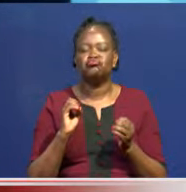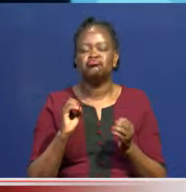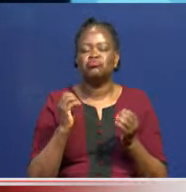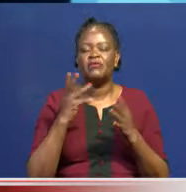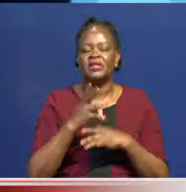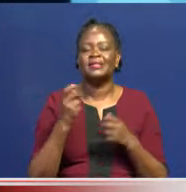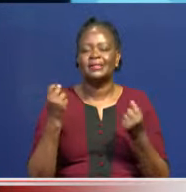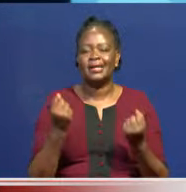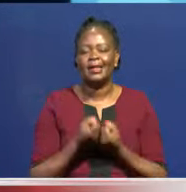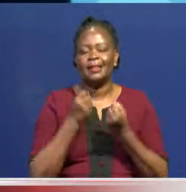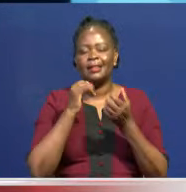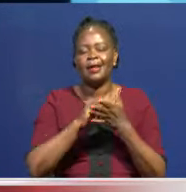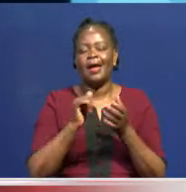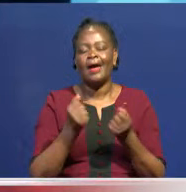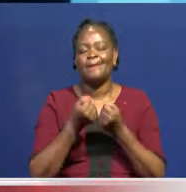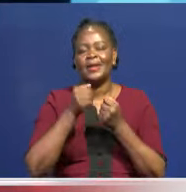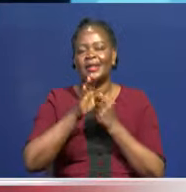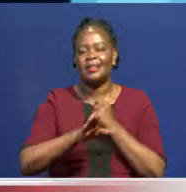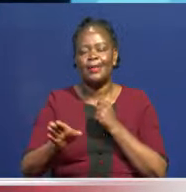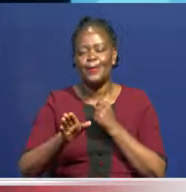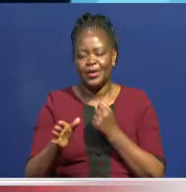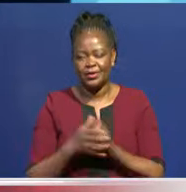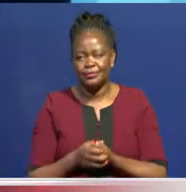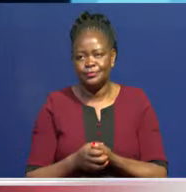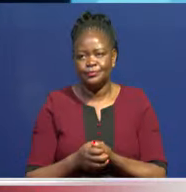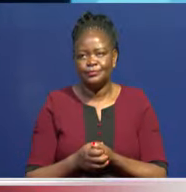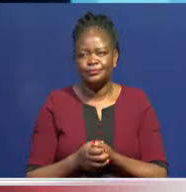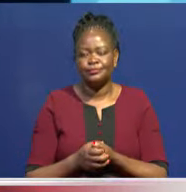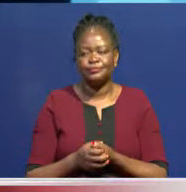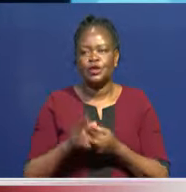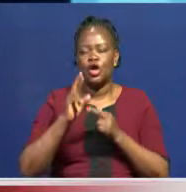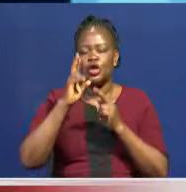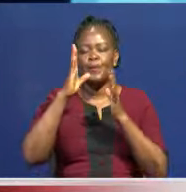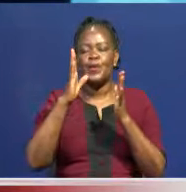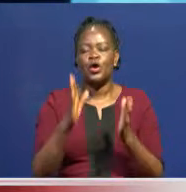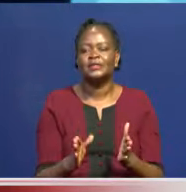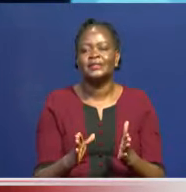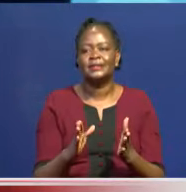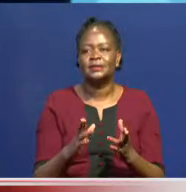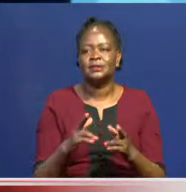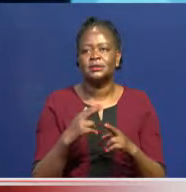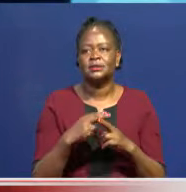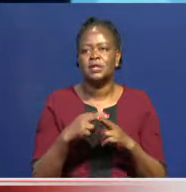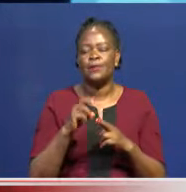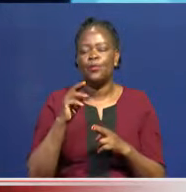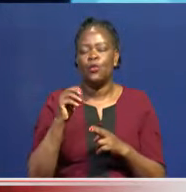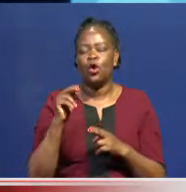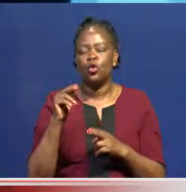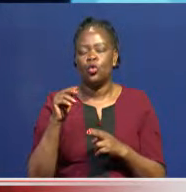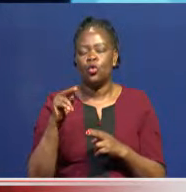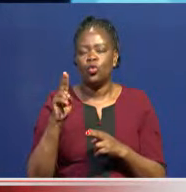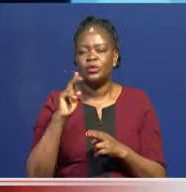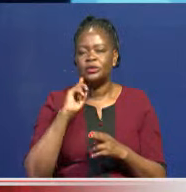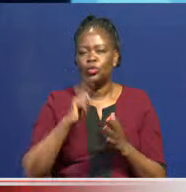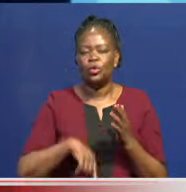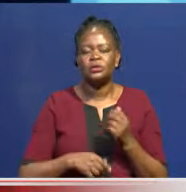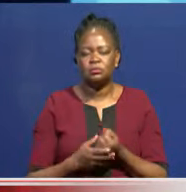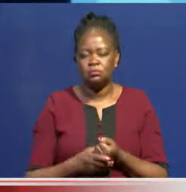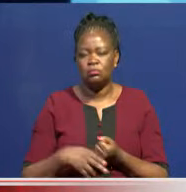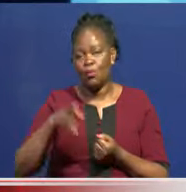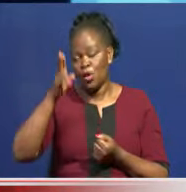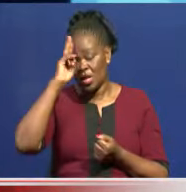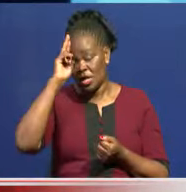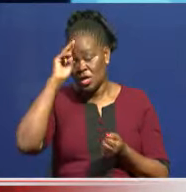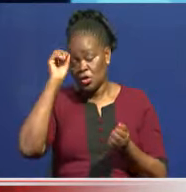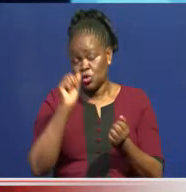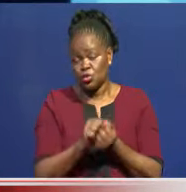hiyo iliyojiri majira ya asubuhi. Na kama anavyoripoti mwanahabari wetu Joseph Wahungu, polisi kwa ushirikiano na